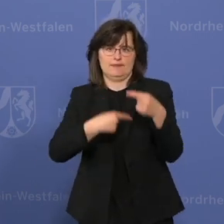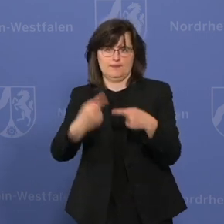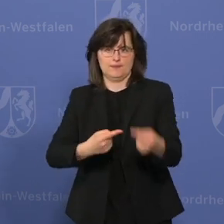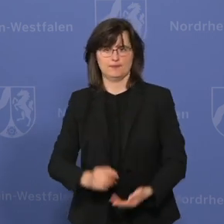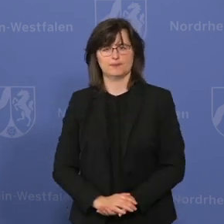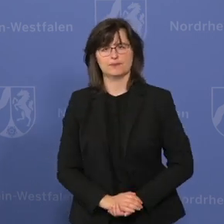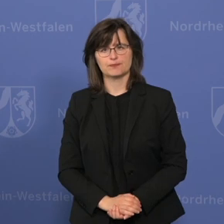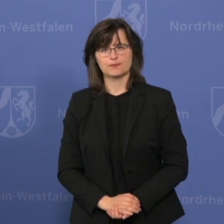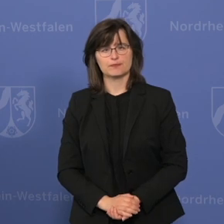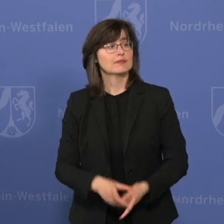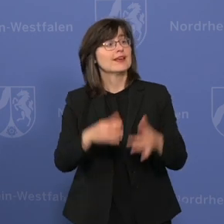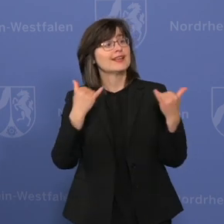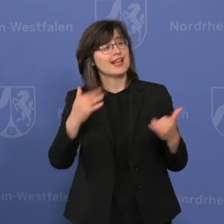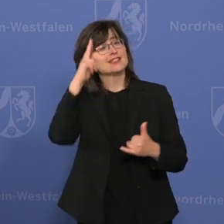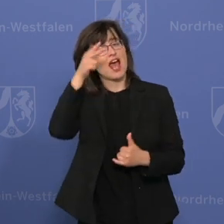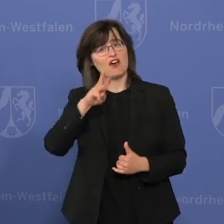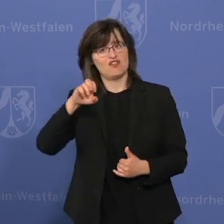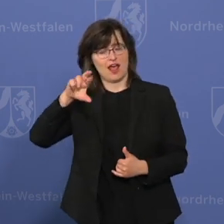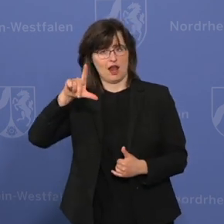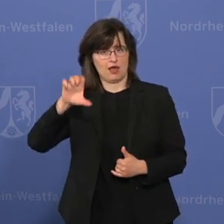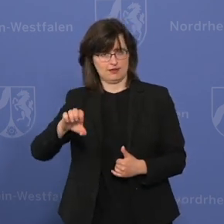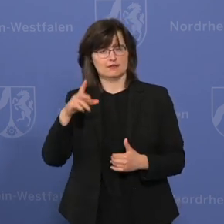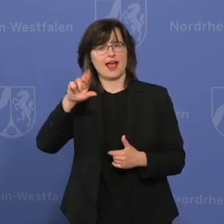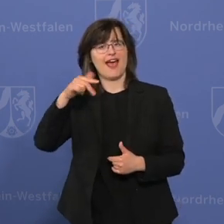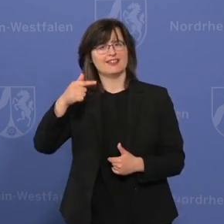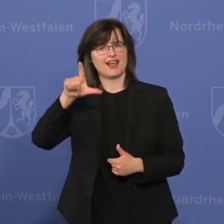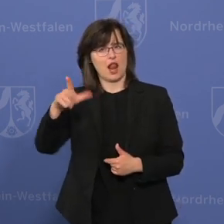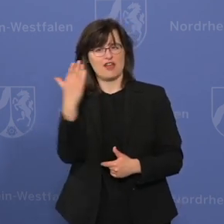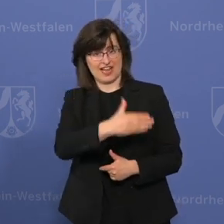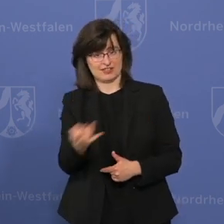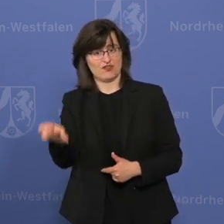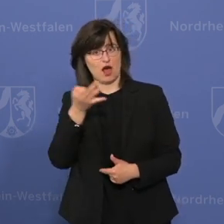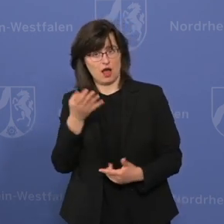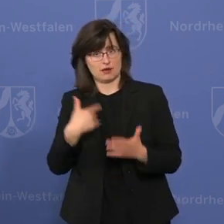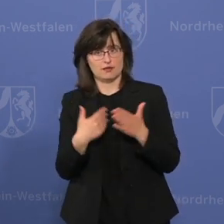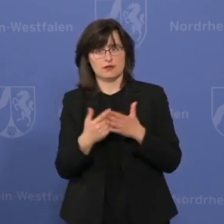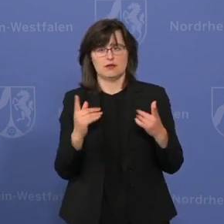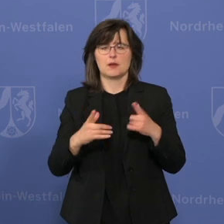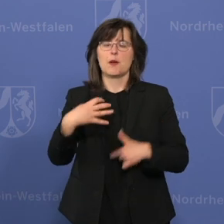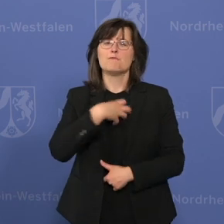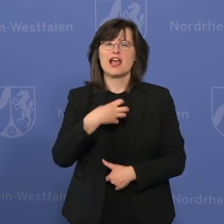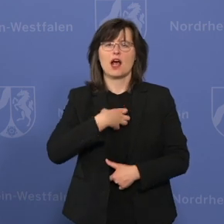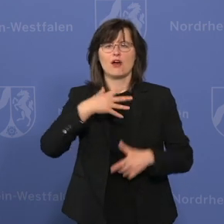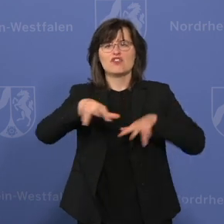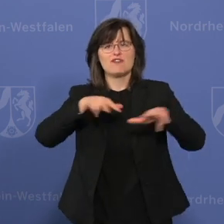zu Fragen von Herrn Werle von RTL West. Er fragt zum einen, das höchste bayerische Verwaltungsgericht hat die 800-Quadratmeter-Regel